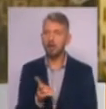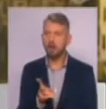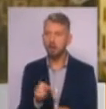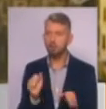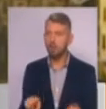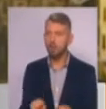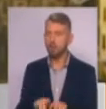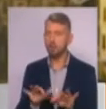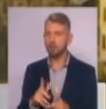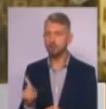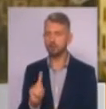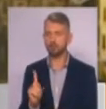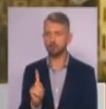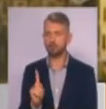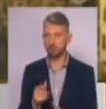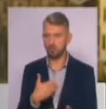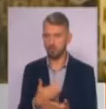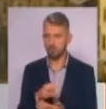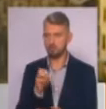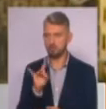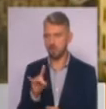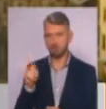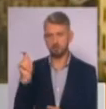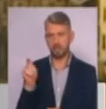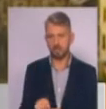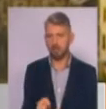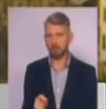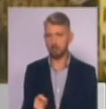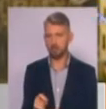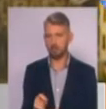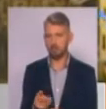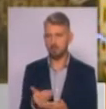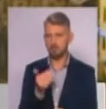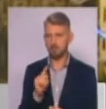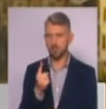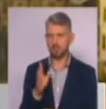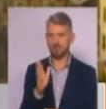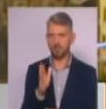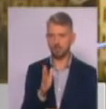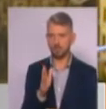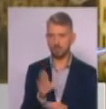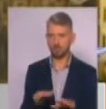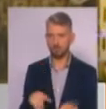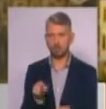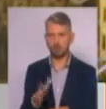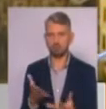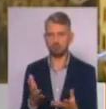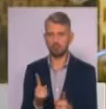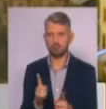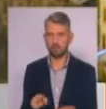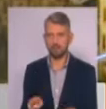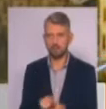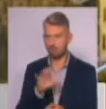так статися, щоб от мер приїхав вже перед 1 вересня до садочку, а там були якісь настільки